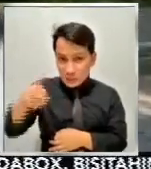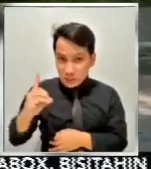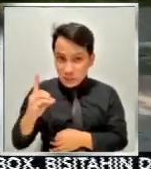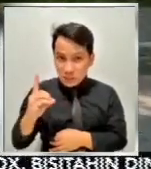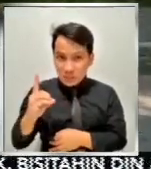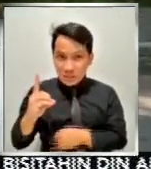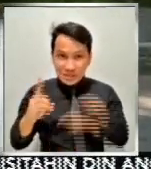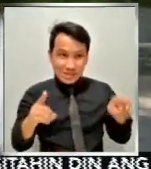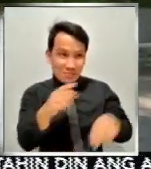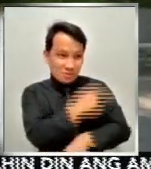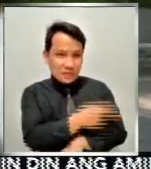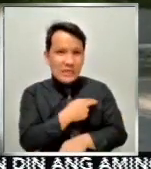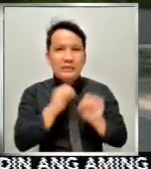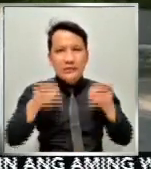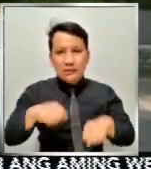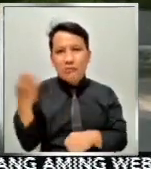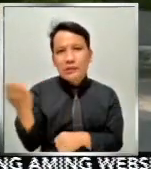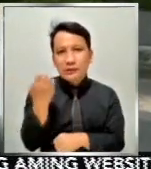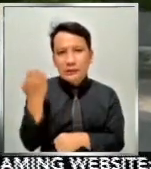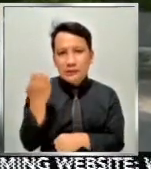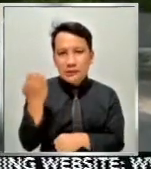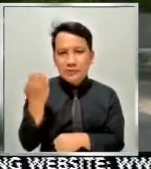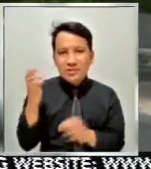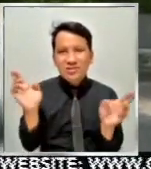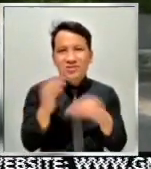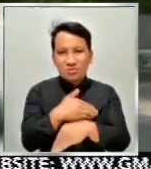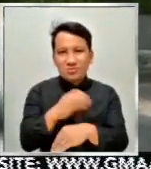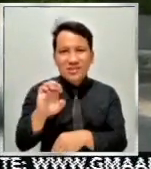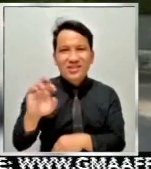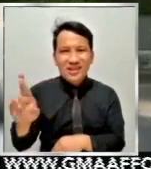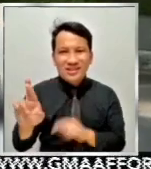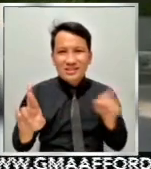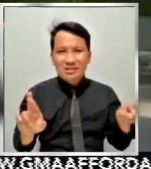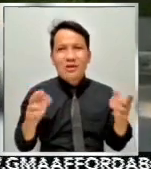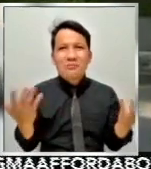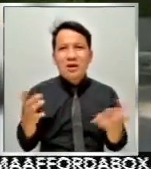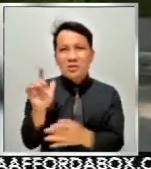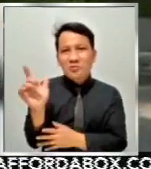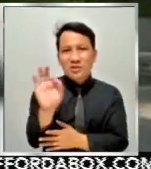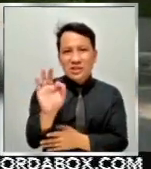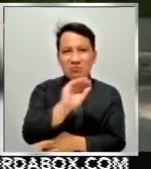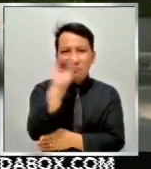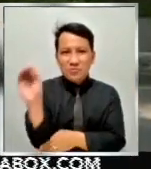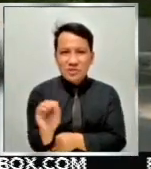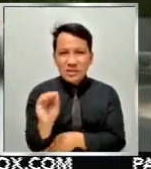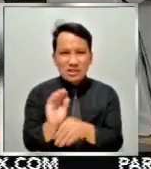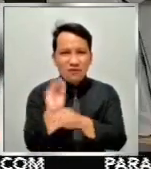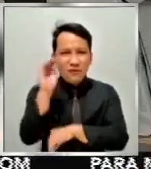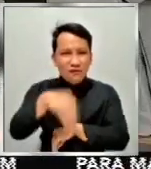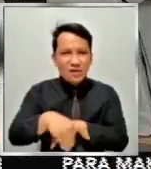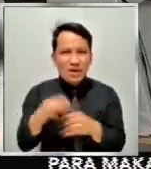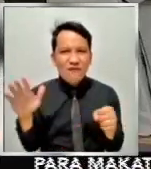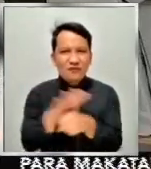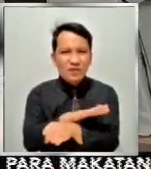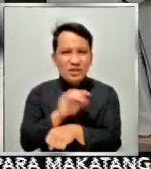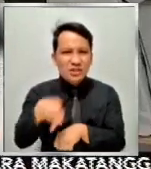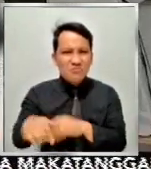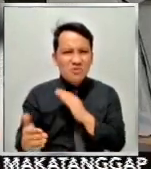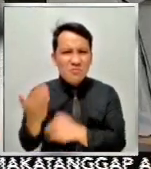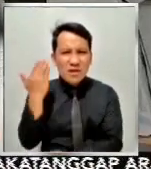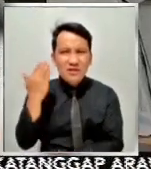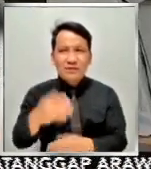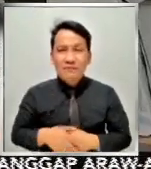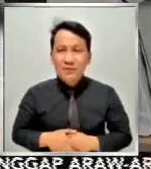mga may COVID. Pero nasa 229% overflowing na raw ito simula kaninang umaga. Pwede pa rin naman daw